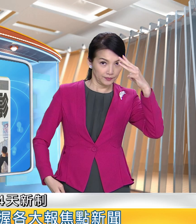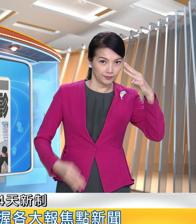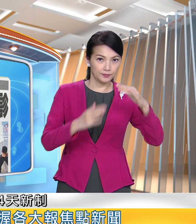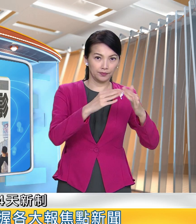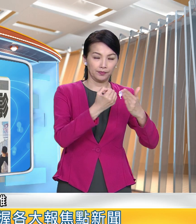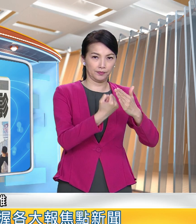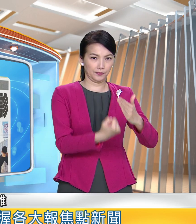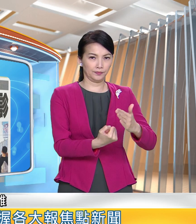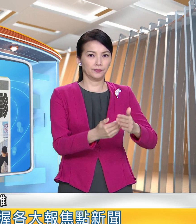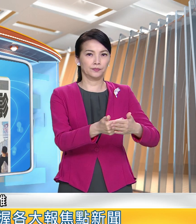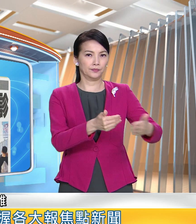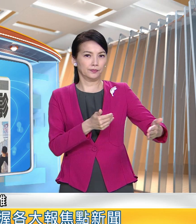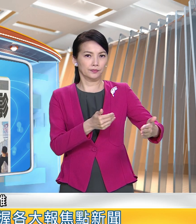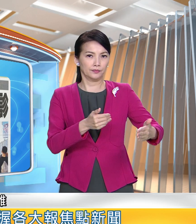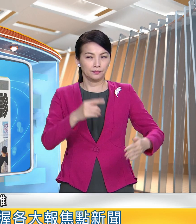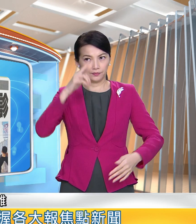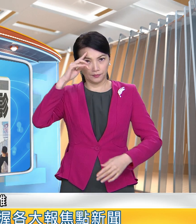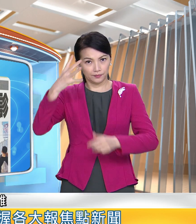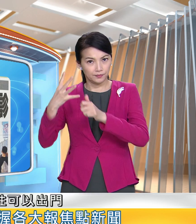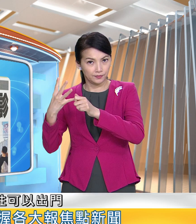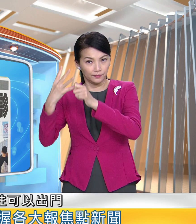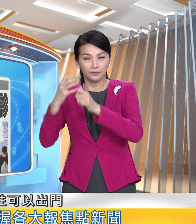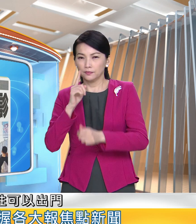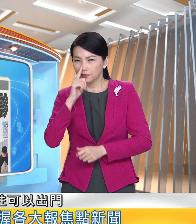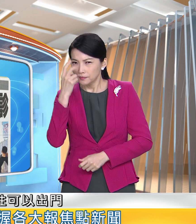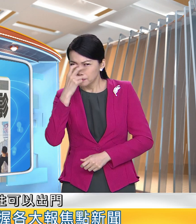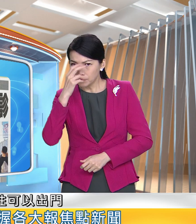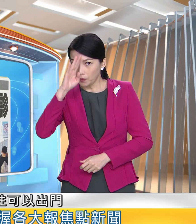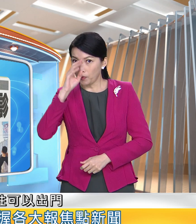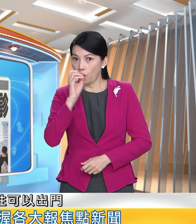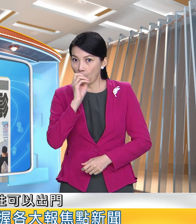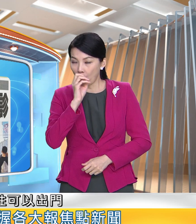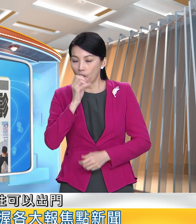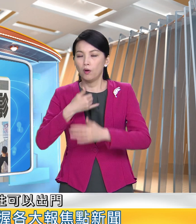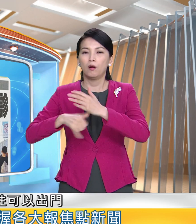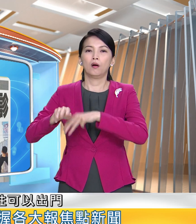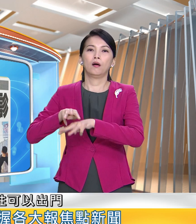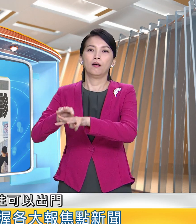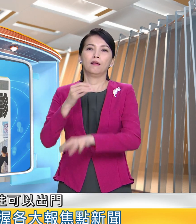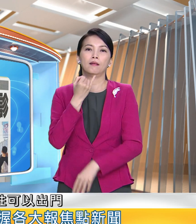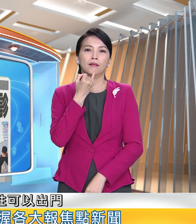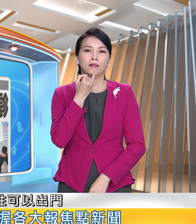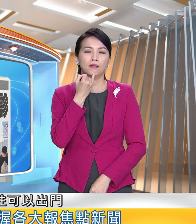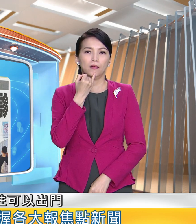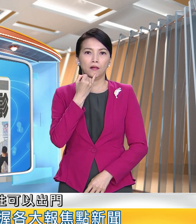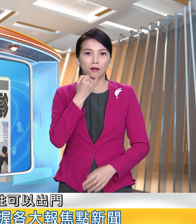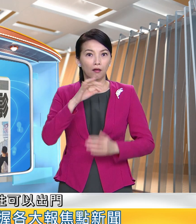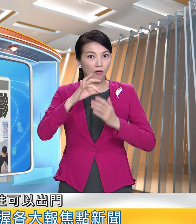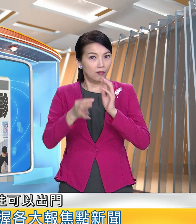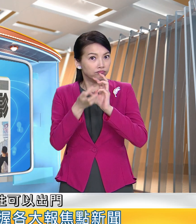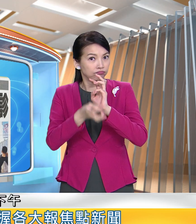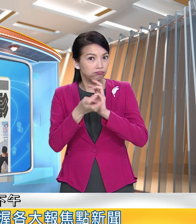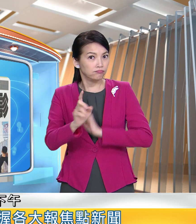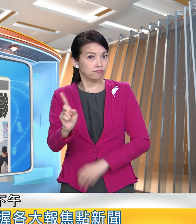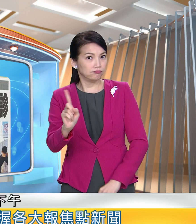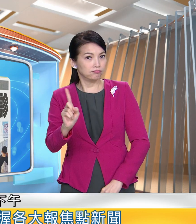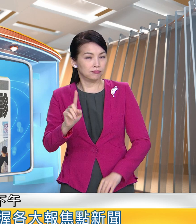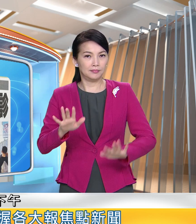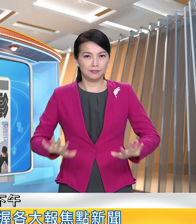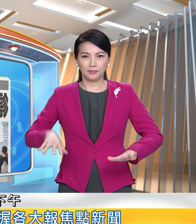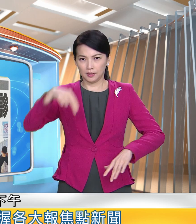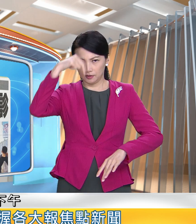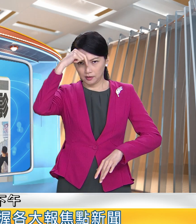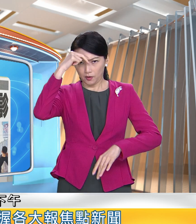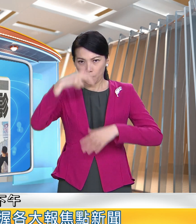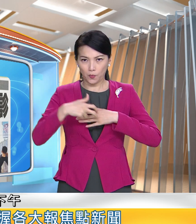制，前三天居家隔离，第四天快筛阴性可以出门。而相关细节